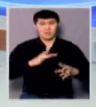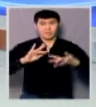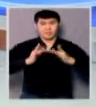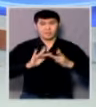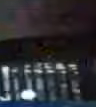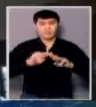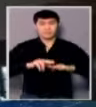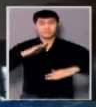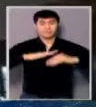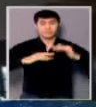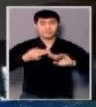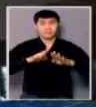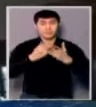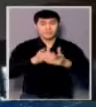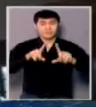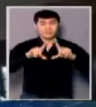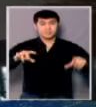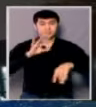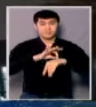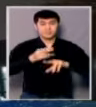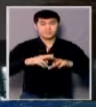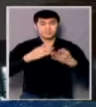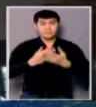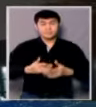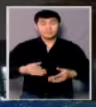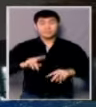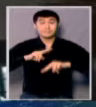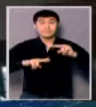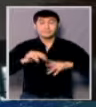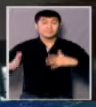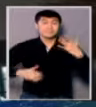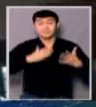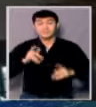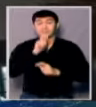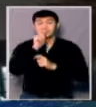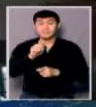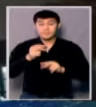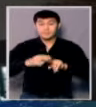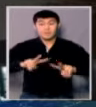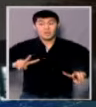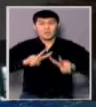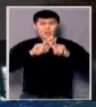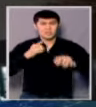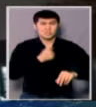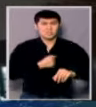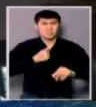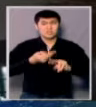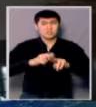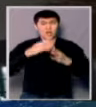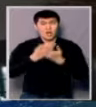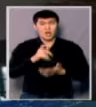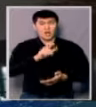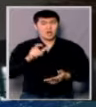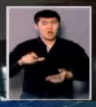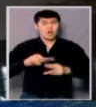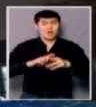желі қолданушыларда мекемені сынға алды. Көтеріңкі көңіл-күй сыйлаймын деп, елордалықтар ашуына тиген ұйым